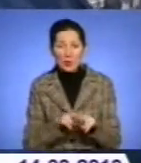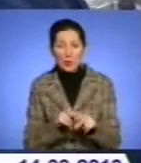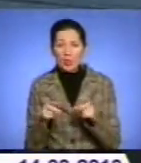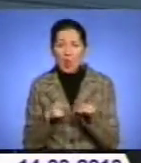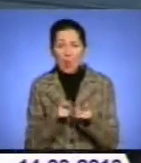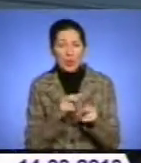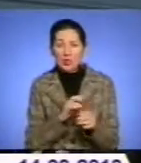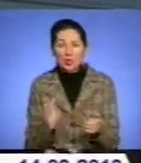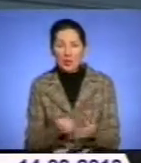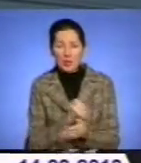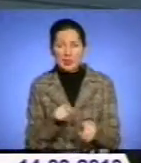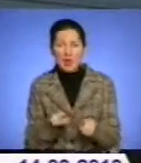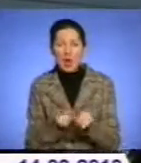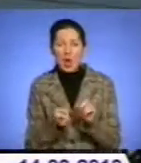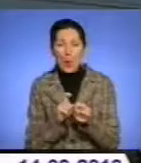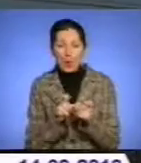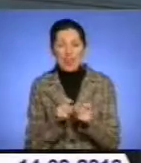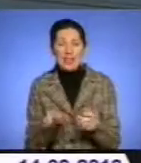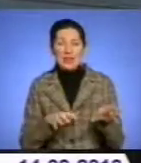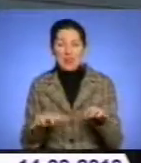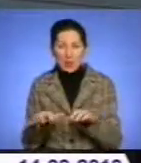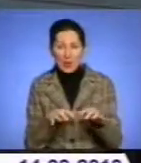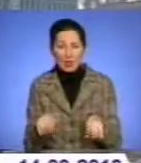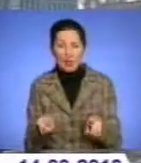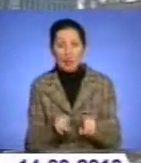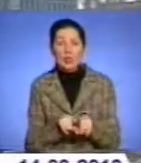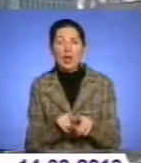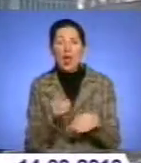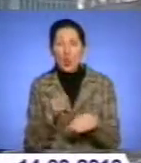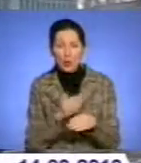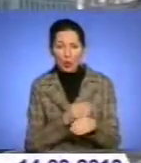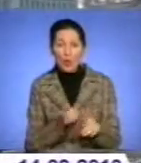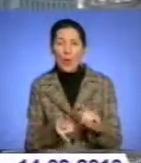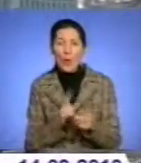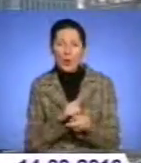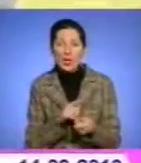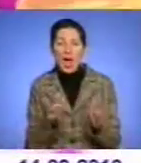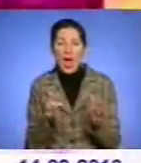зі спекулянтами та поступово переходитимуть на електронні квитки.